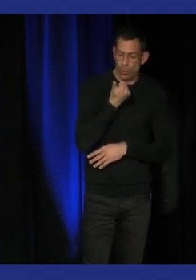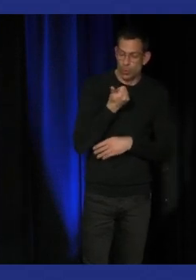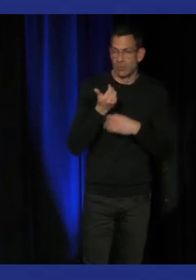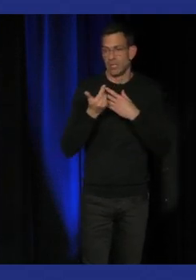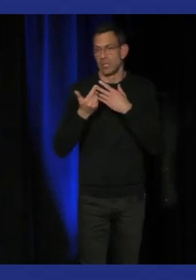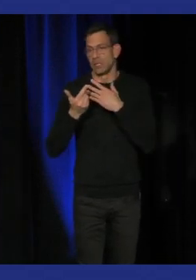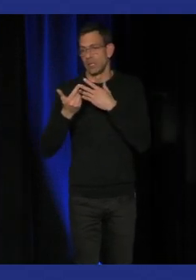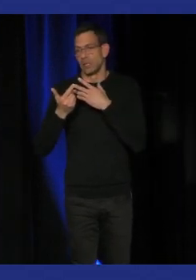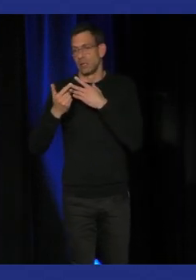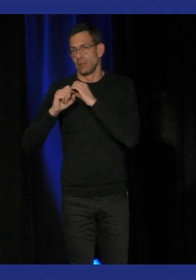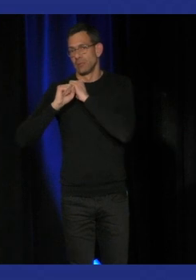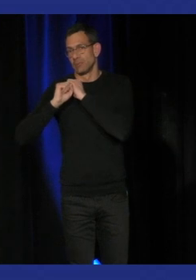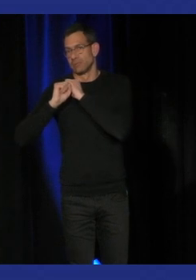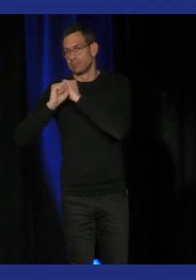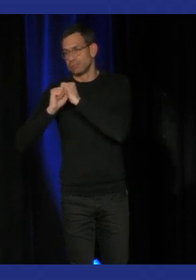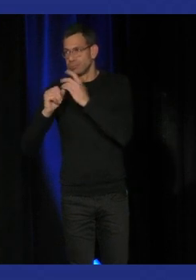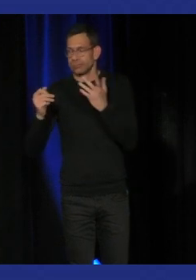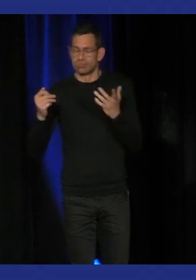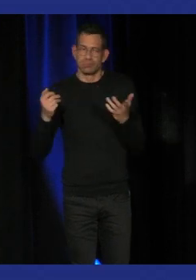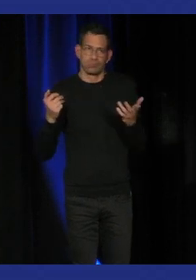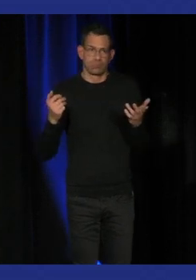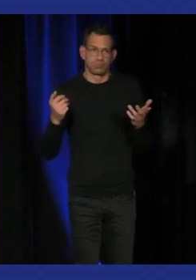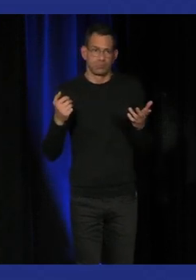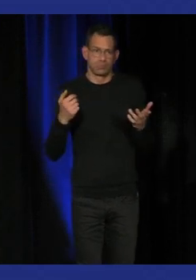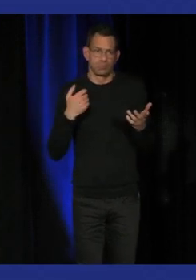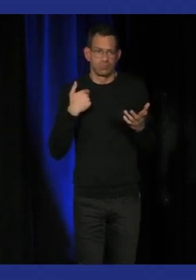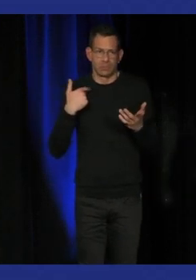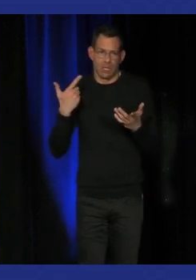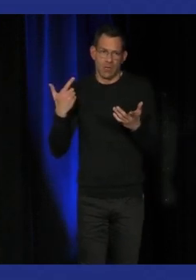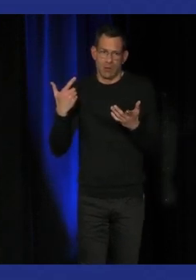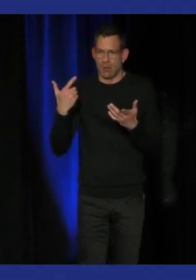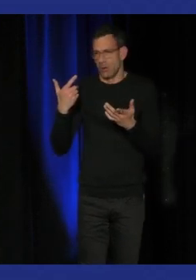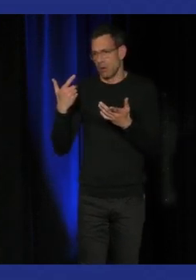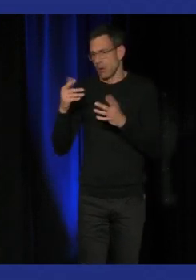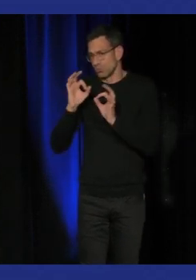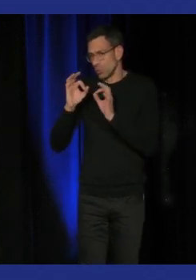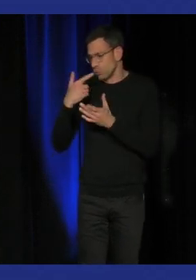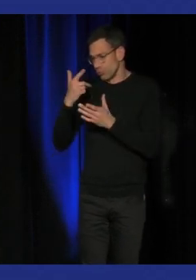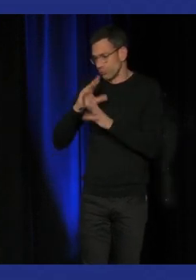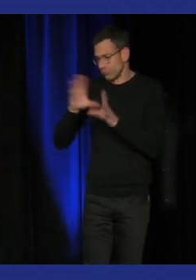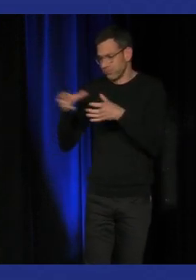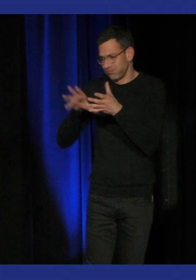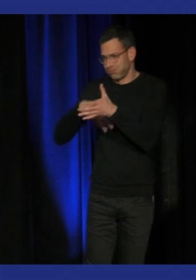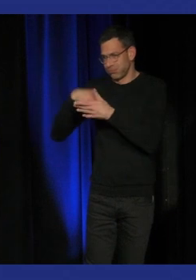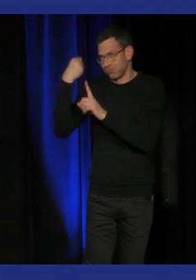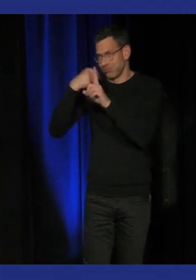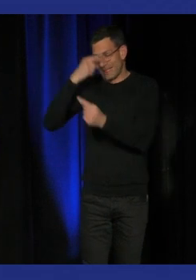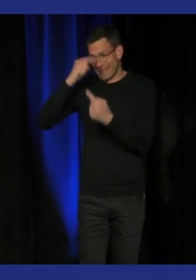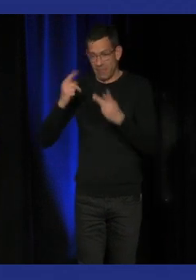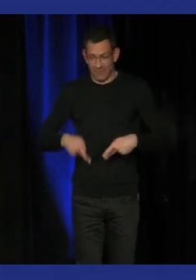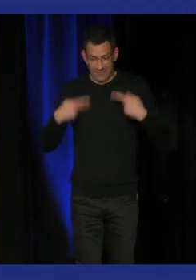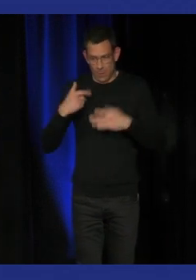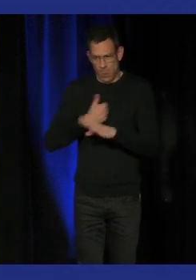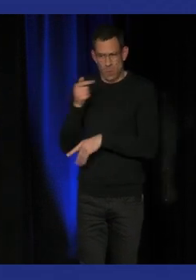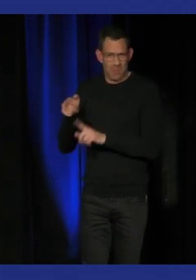dépendance, c'est des idées qui sont beaucoup développées dans le mouvement pour la vie autonome, justement. La personne, je ne vais